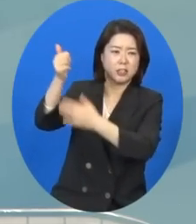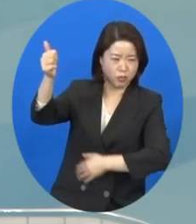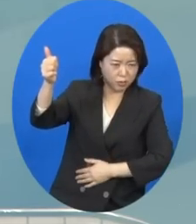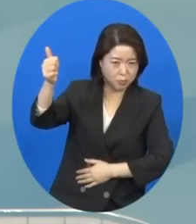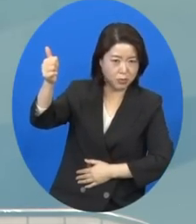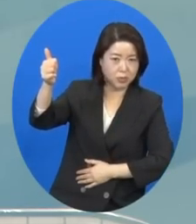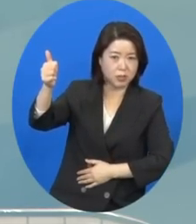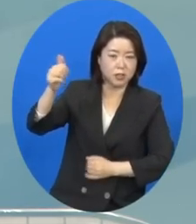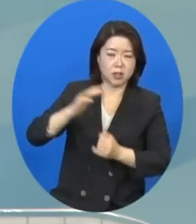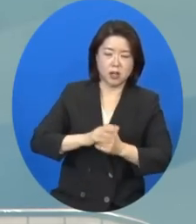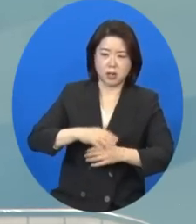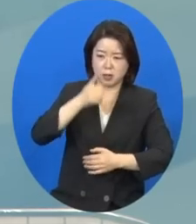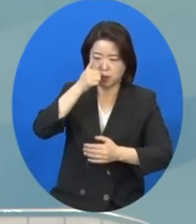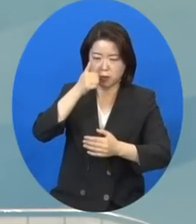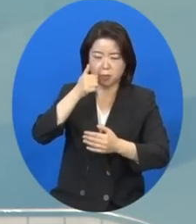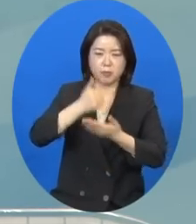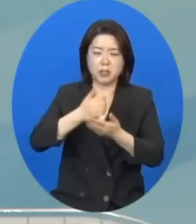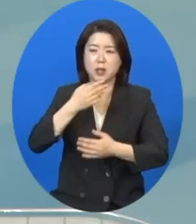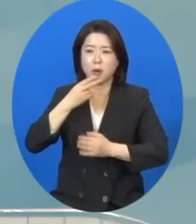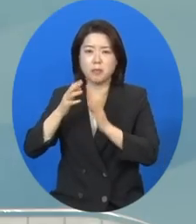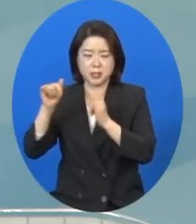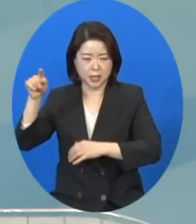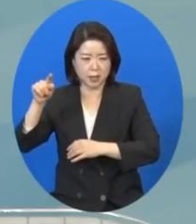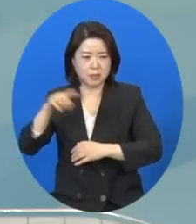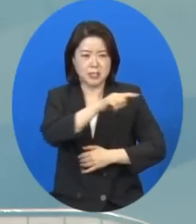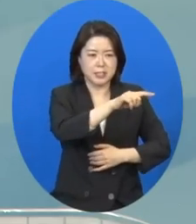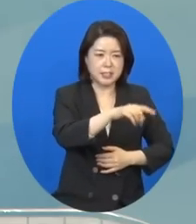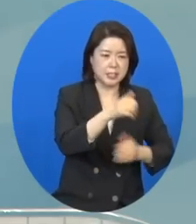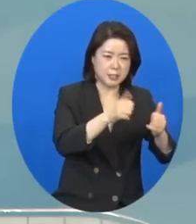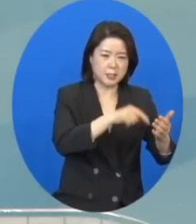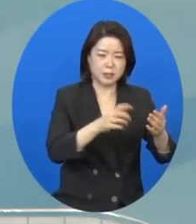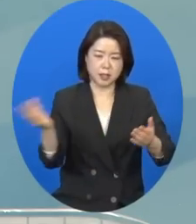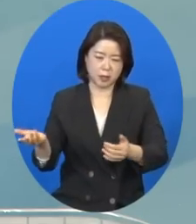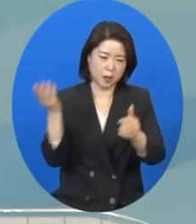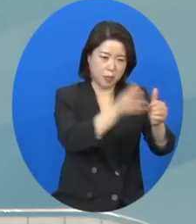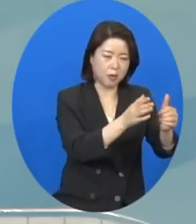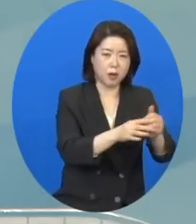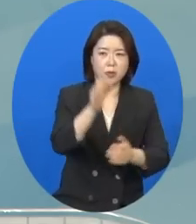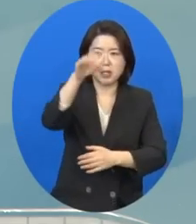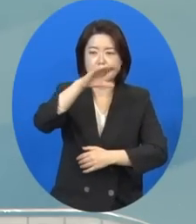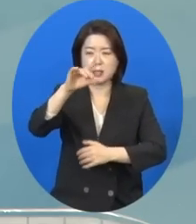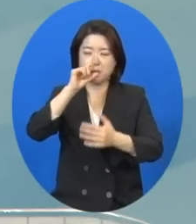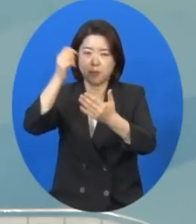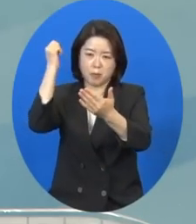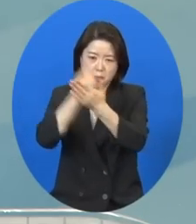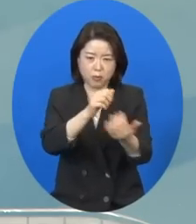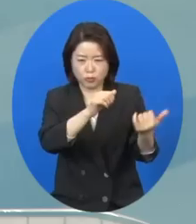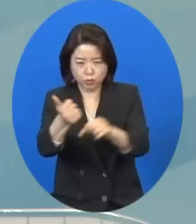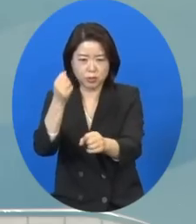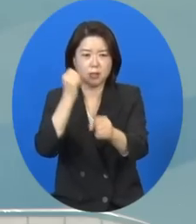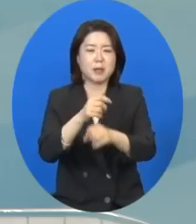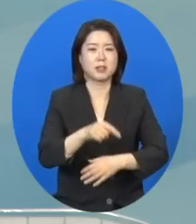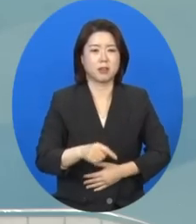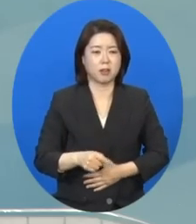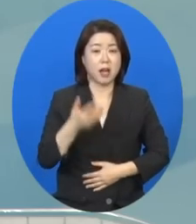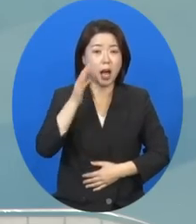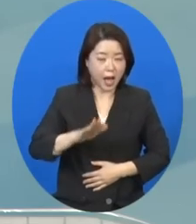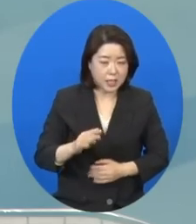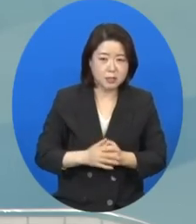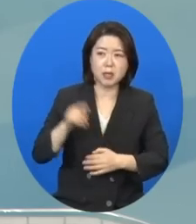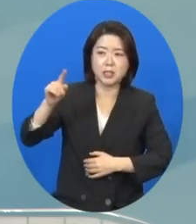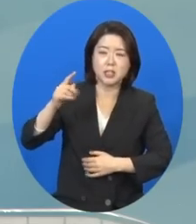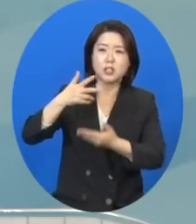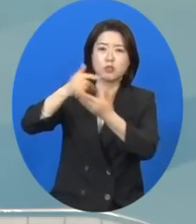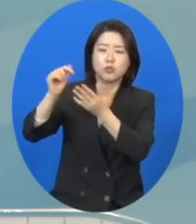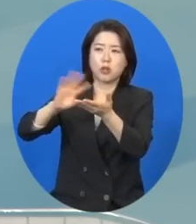무법자의 손에 빌어서 십자가에 못 박아 죽였음이다 하나님은이 예수를 주와 그리스로